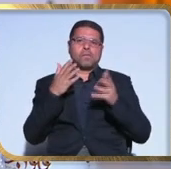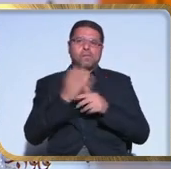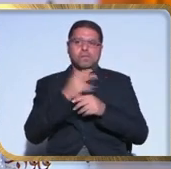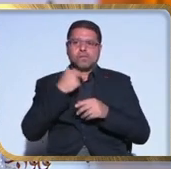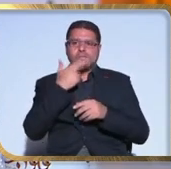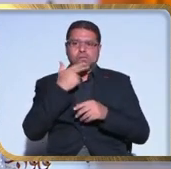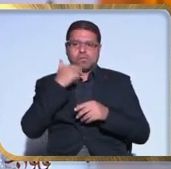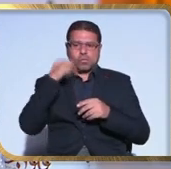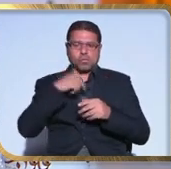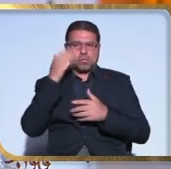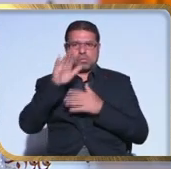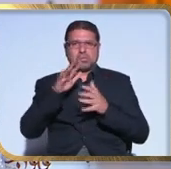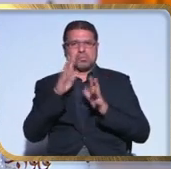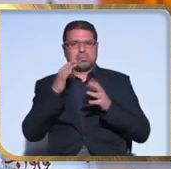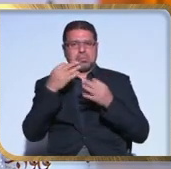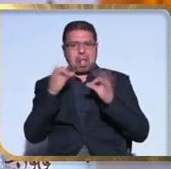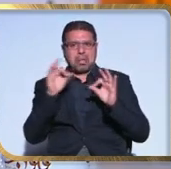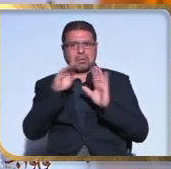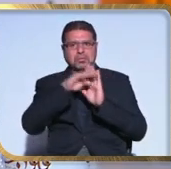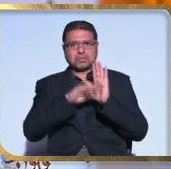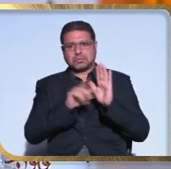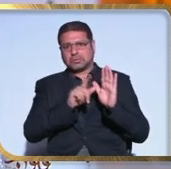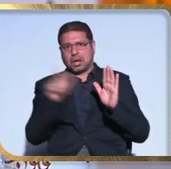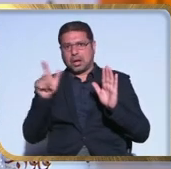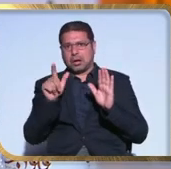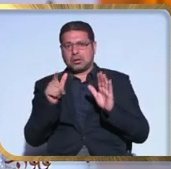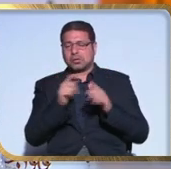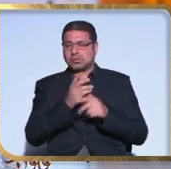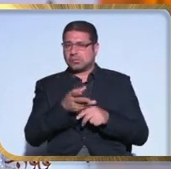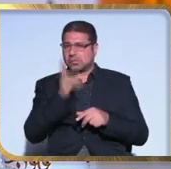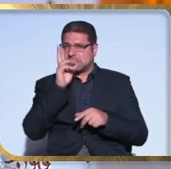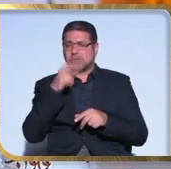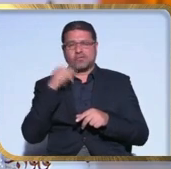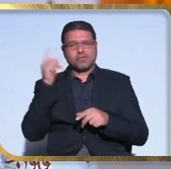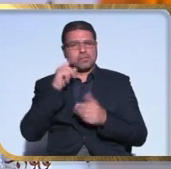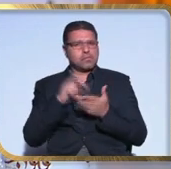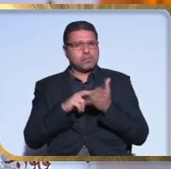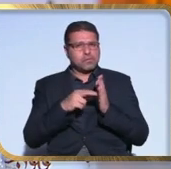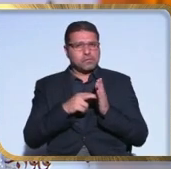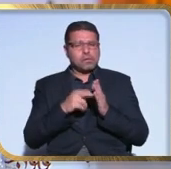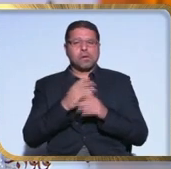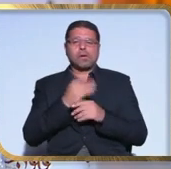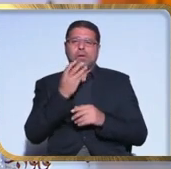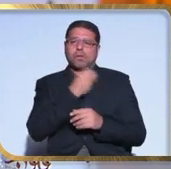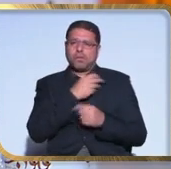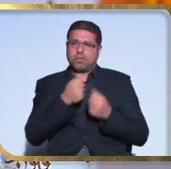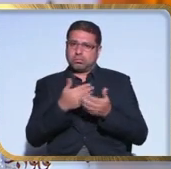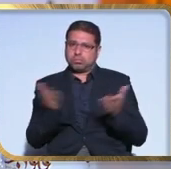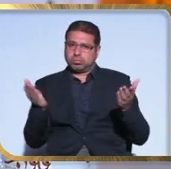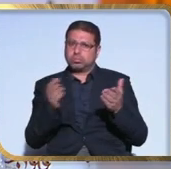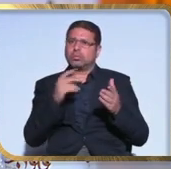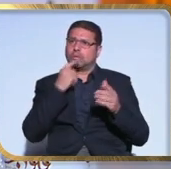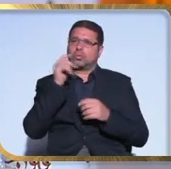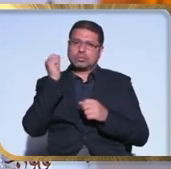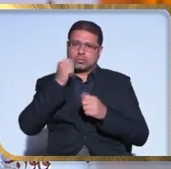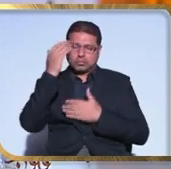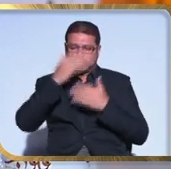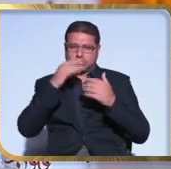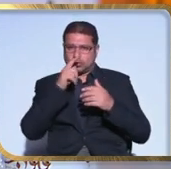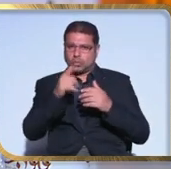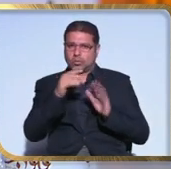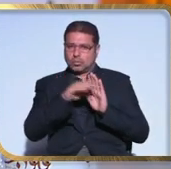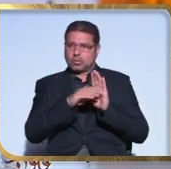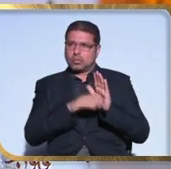الطهاره او غسلها لم يكن على الصوره السليمه ف لو في كفر الغسل كما ذكر